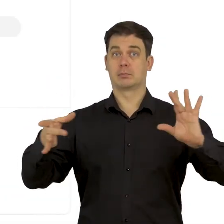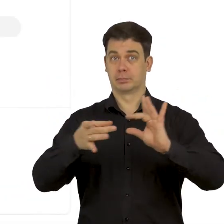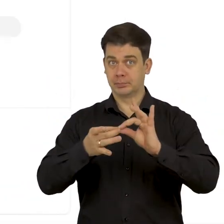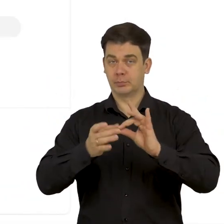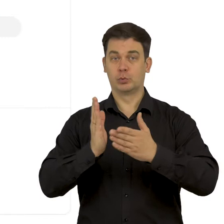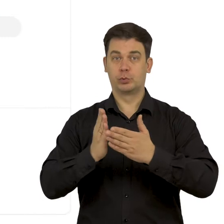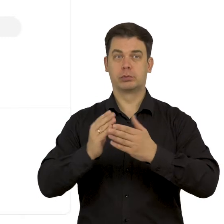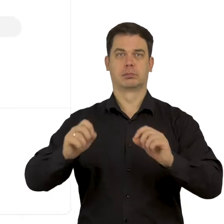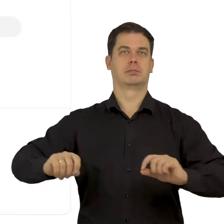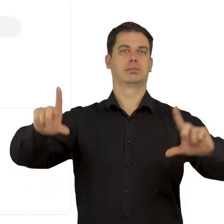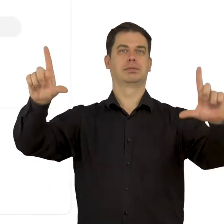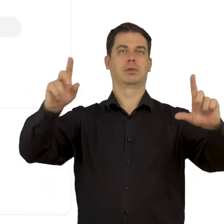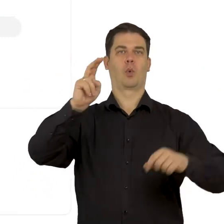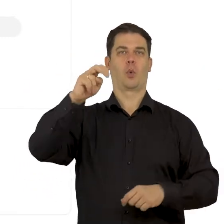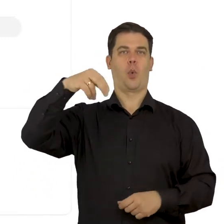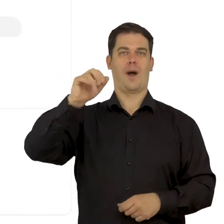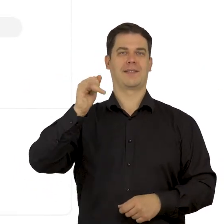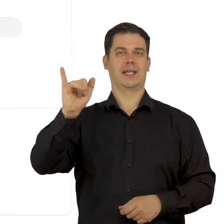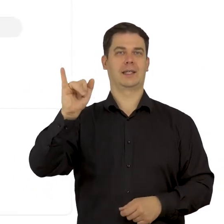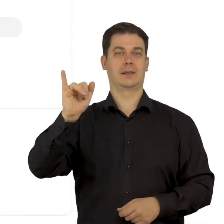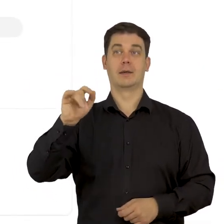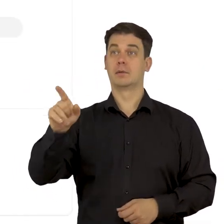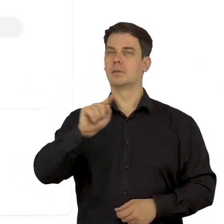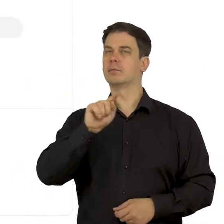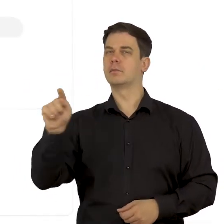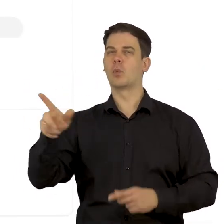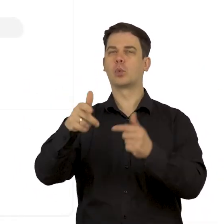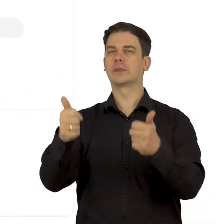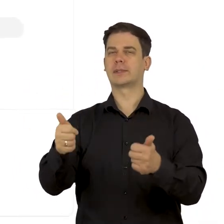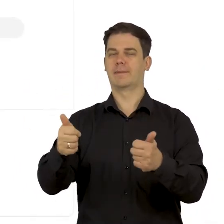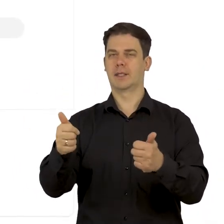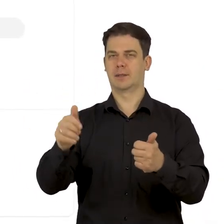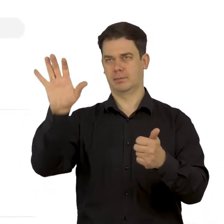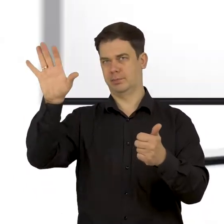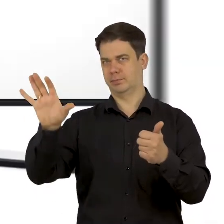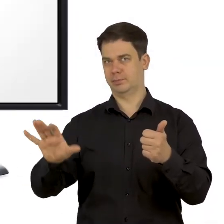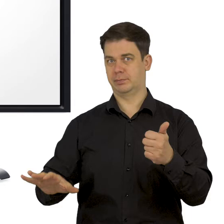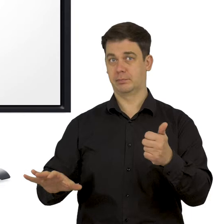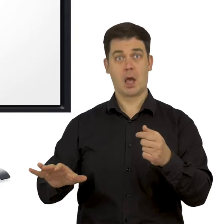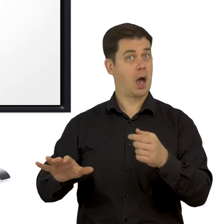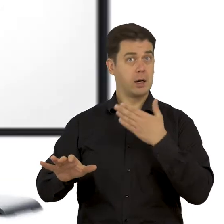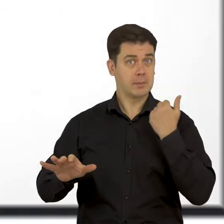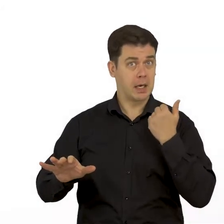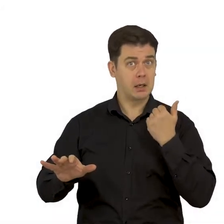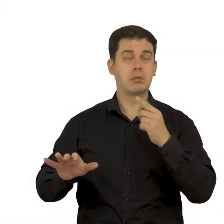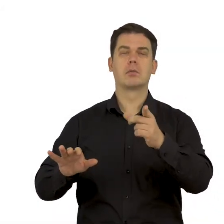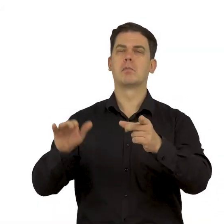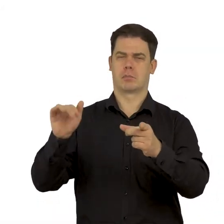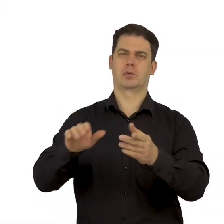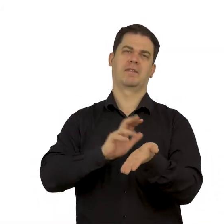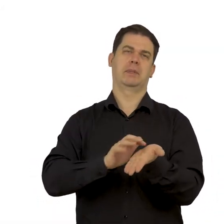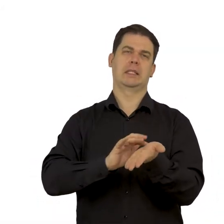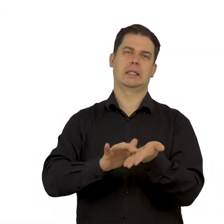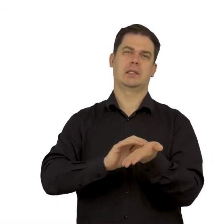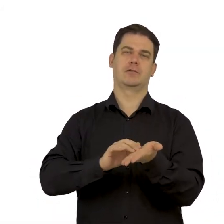routerem, otworzy się przeglądarka, w której wyświetli się strona konfiguracyjna. Jeśli tak się nie stanie, uruchom przeglądarkę i